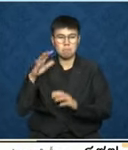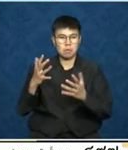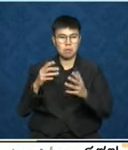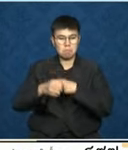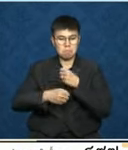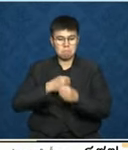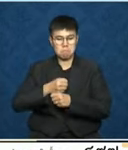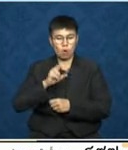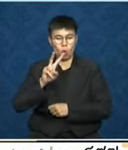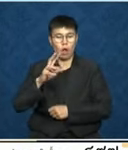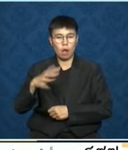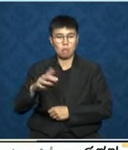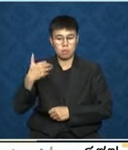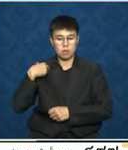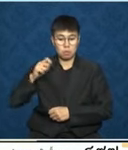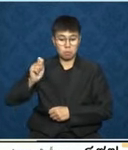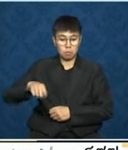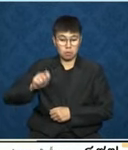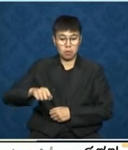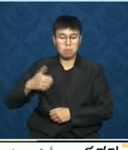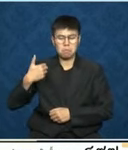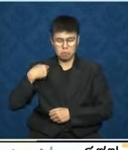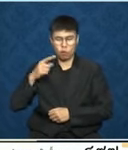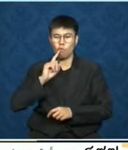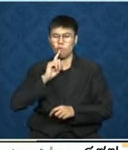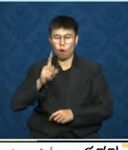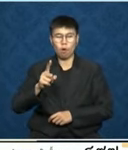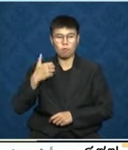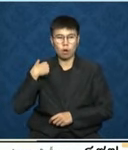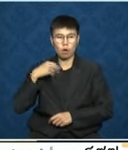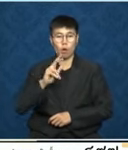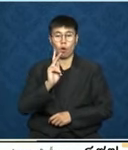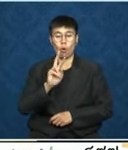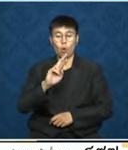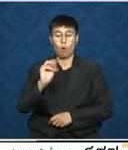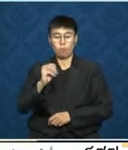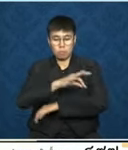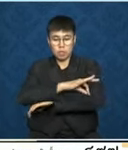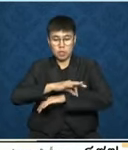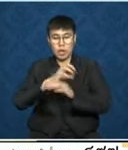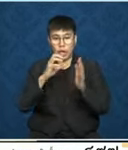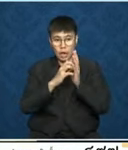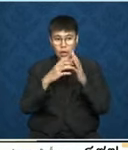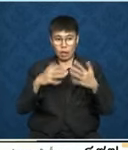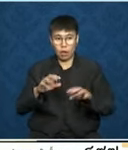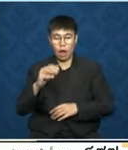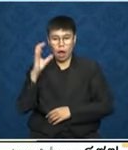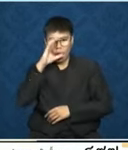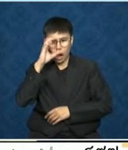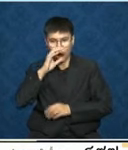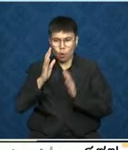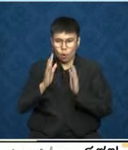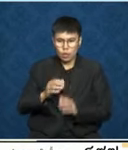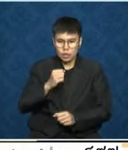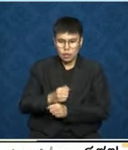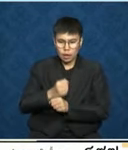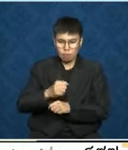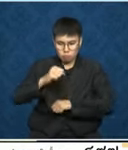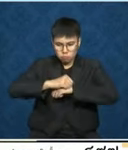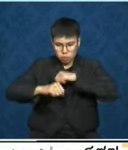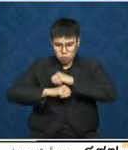ตามผู้ยื่นประมูลได้ร้องเรียนผลการประมูลไปยังกรมบัญชีกลางส่งผลให้การจัดหาผู้ว่าจ้างเป็นไปอย่างล่าช้า